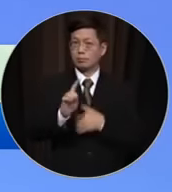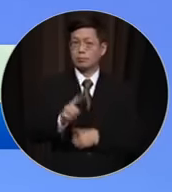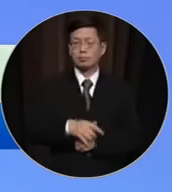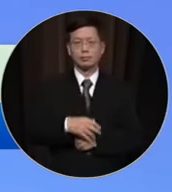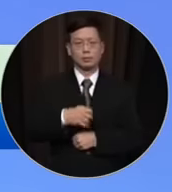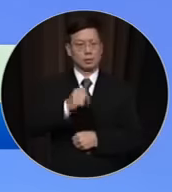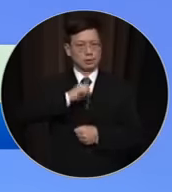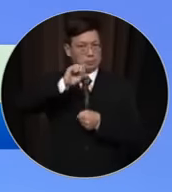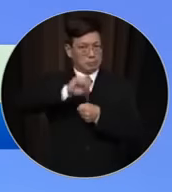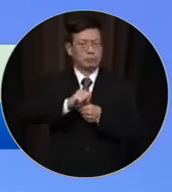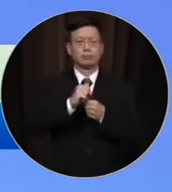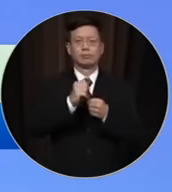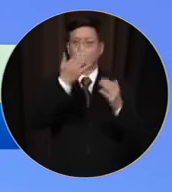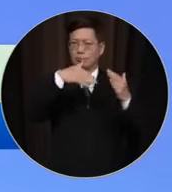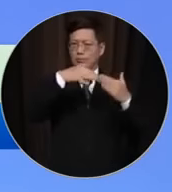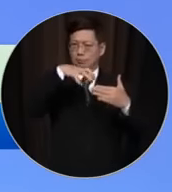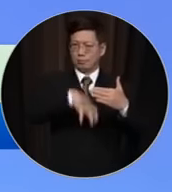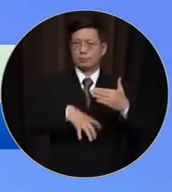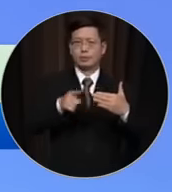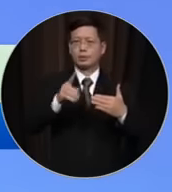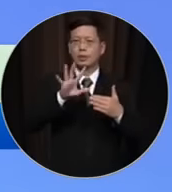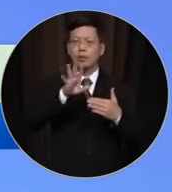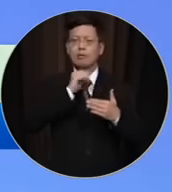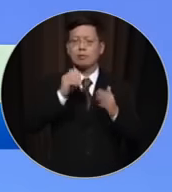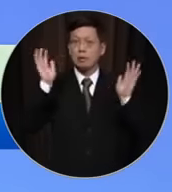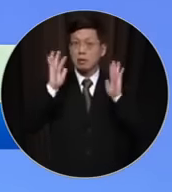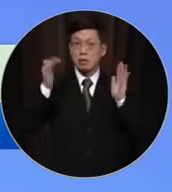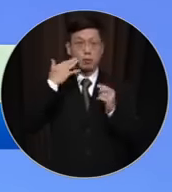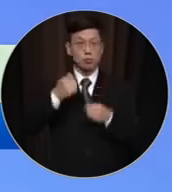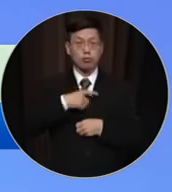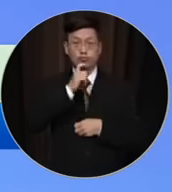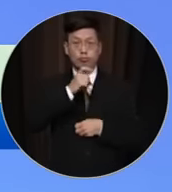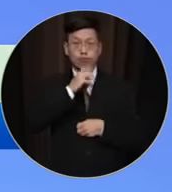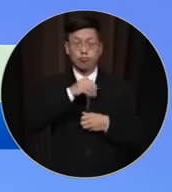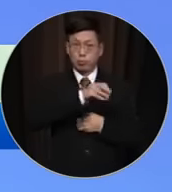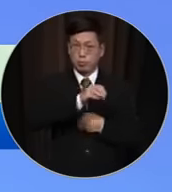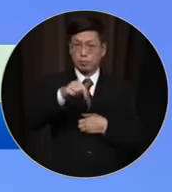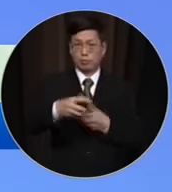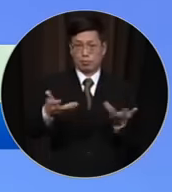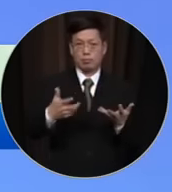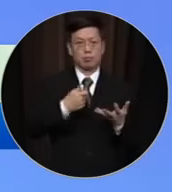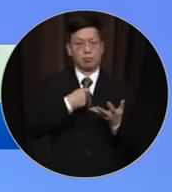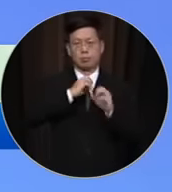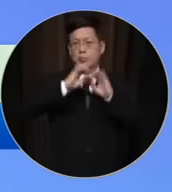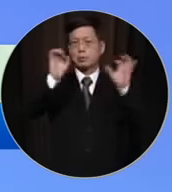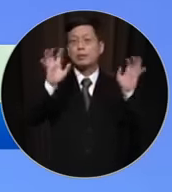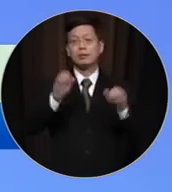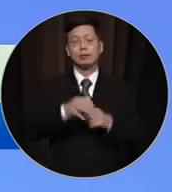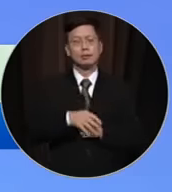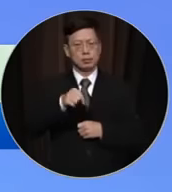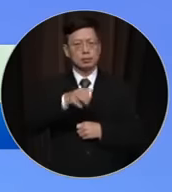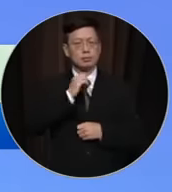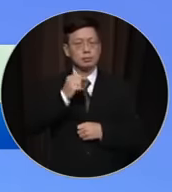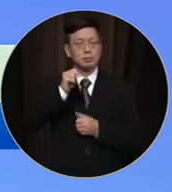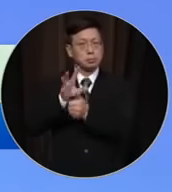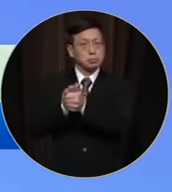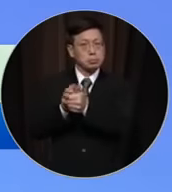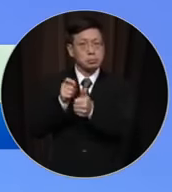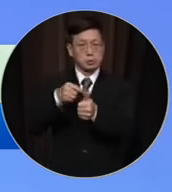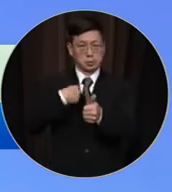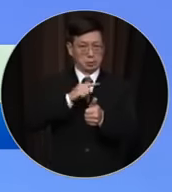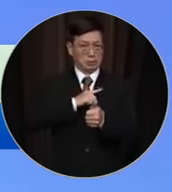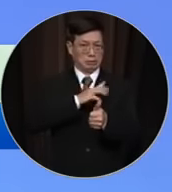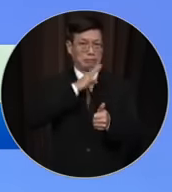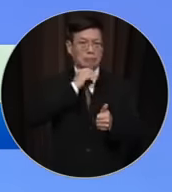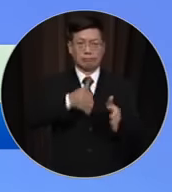特别加入要在学校有儿童性剥削的教育课程或者教育宣导。我很高兴这也是参考当初我们在制